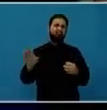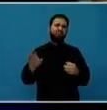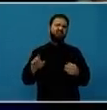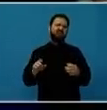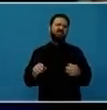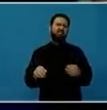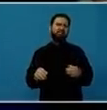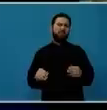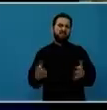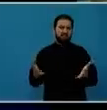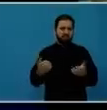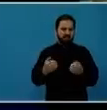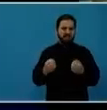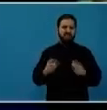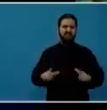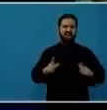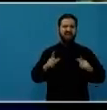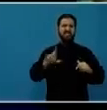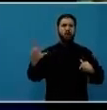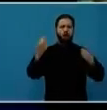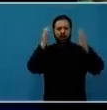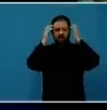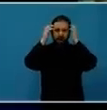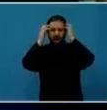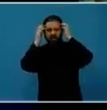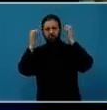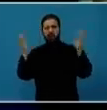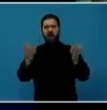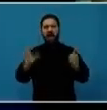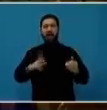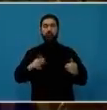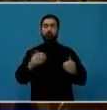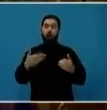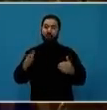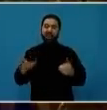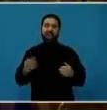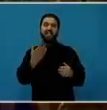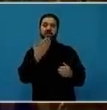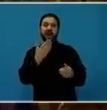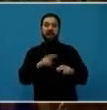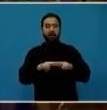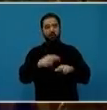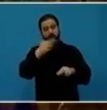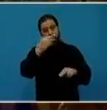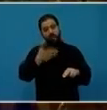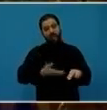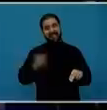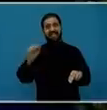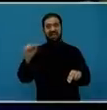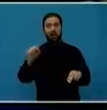accepta în viața lor necazul, care este de fapt o ferire a noastră de păcate, ne spune Părintele Stăniloae. Dumnezeu dorește ca